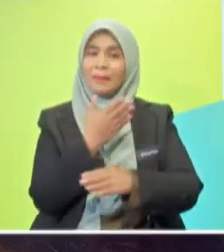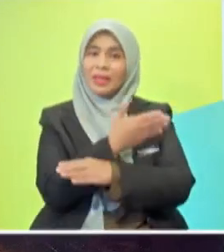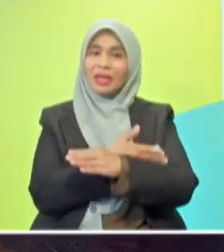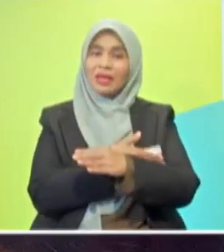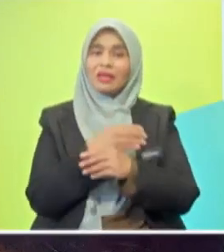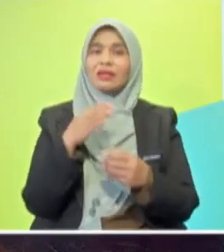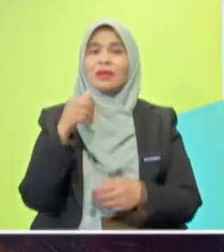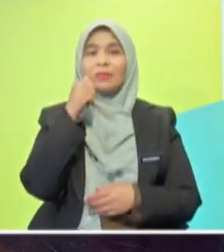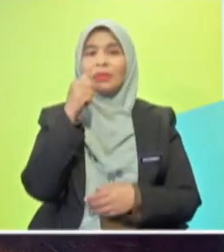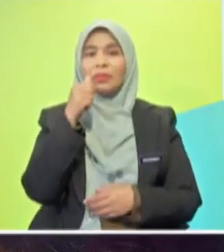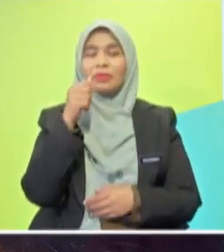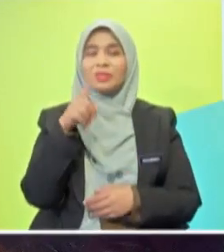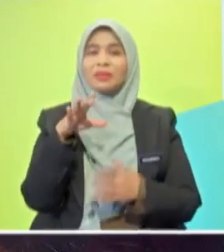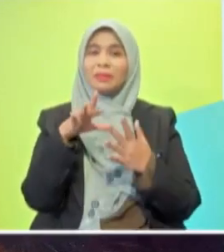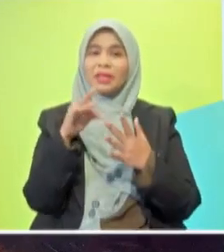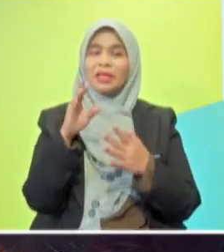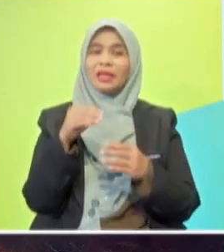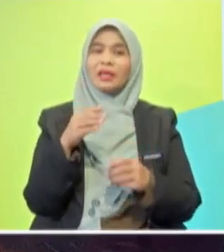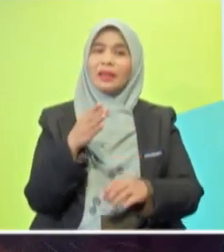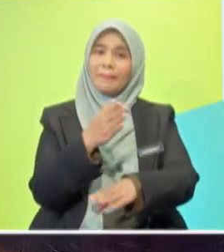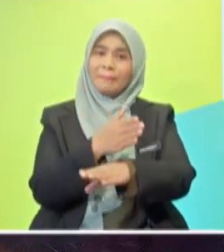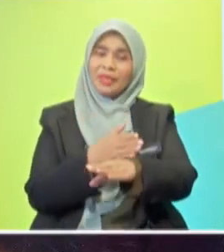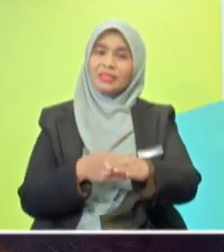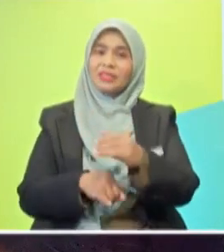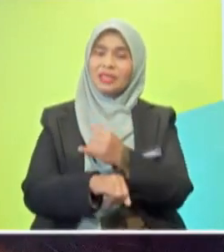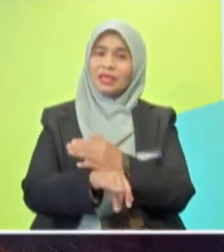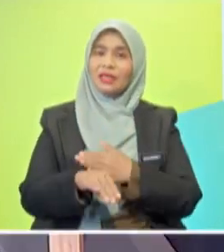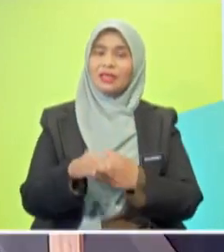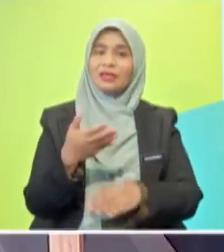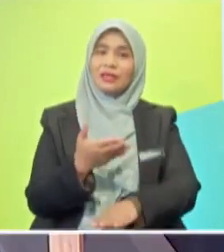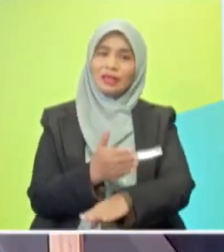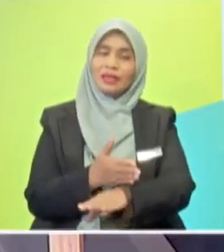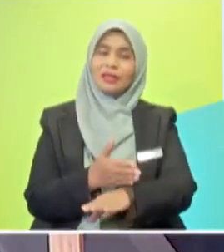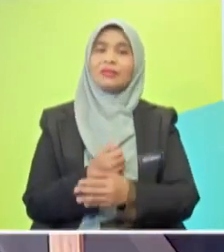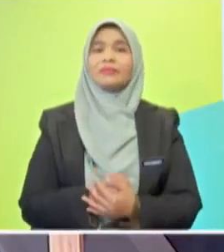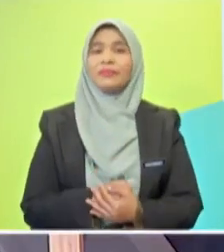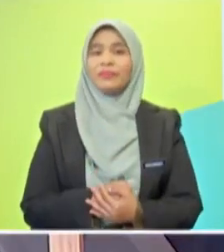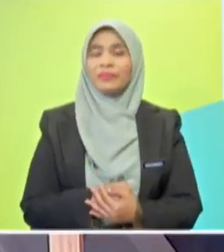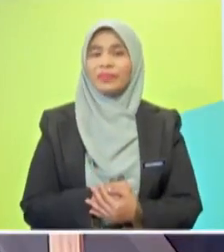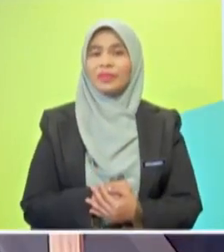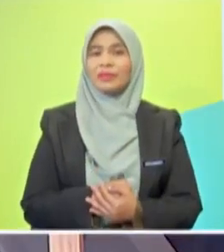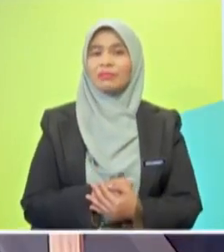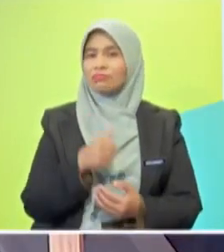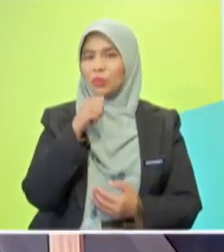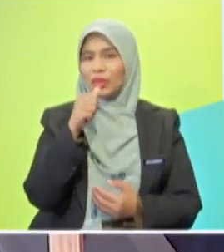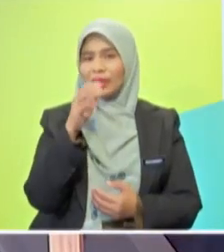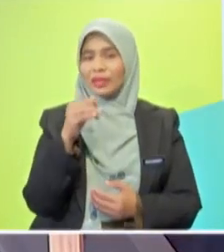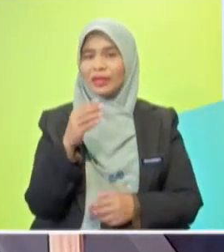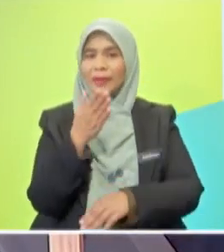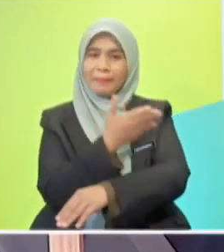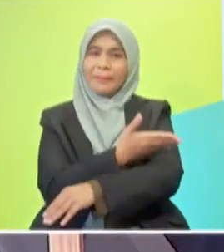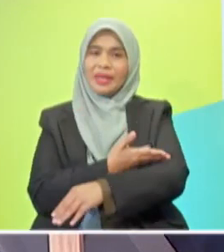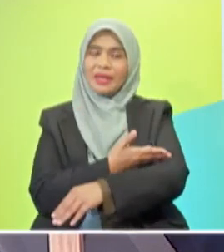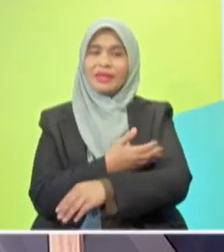ni Mat. Ya. Kita kena memilih pakaian walaupun unit uniform, kita kena memilih pakaian yang selari dengan